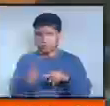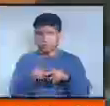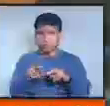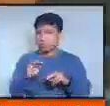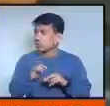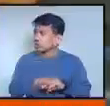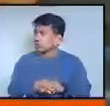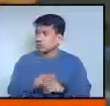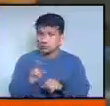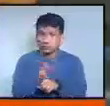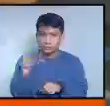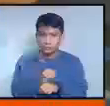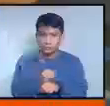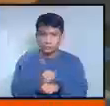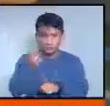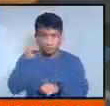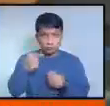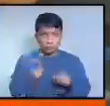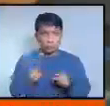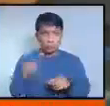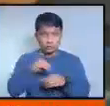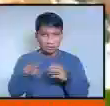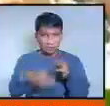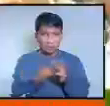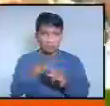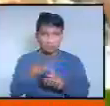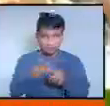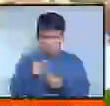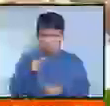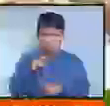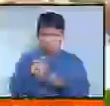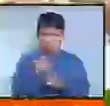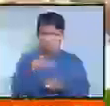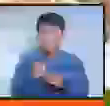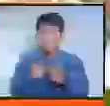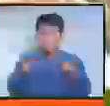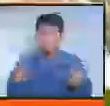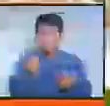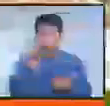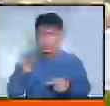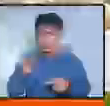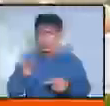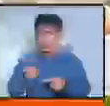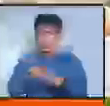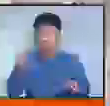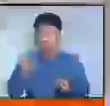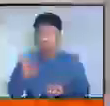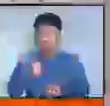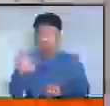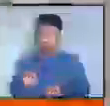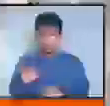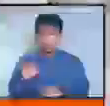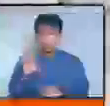you can choose to totally just forgo the nicotine in your vape juice. Ayon din sa anti-smoking group na Quit for Good, 95%